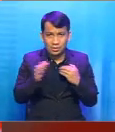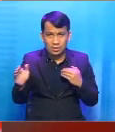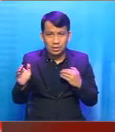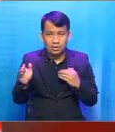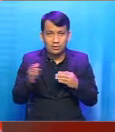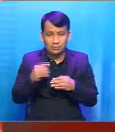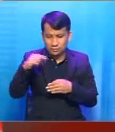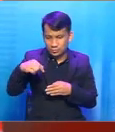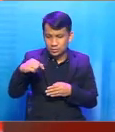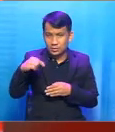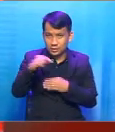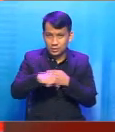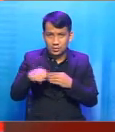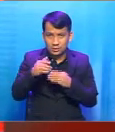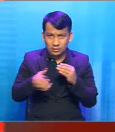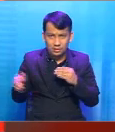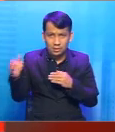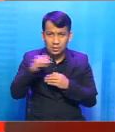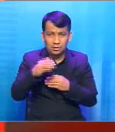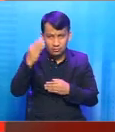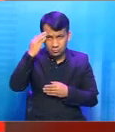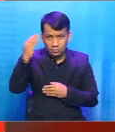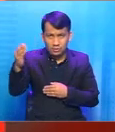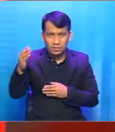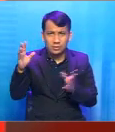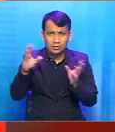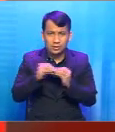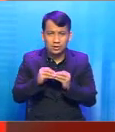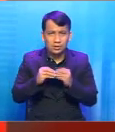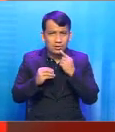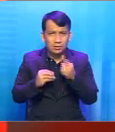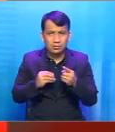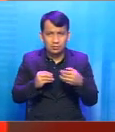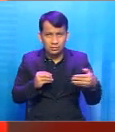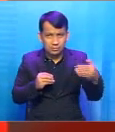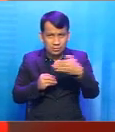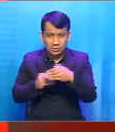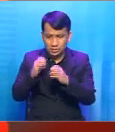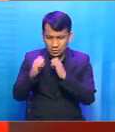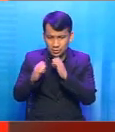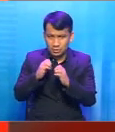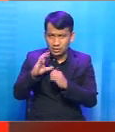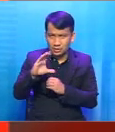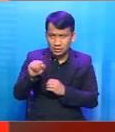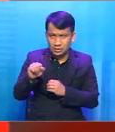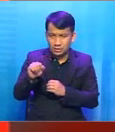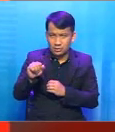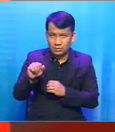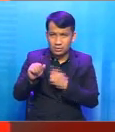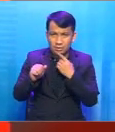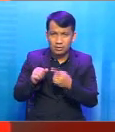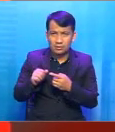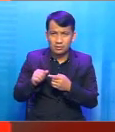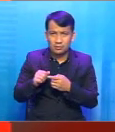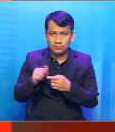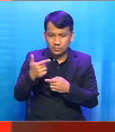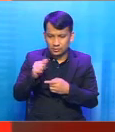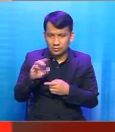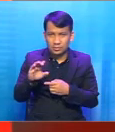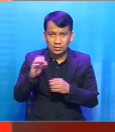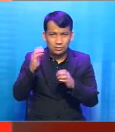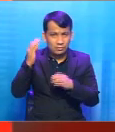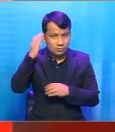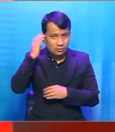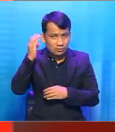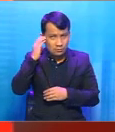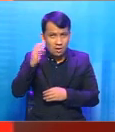Yain Quezon Avenue hanggat Bulacan, rutang Quezon Avenue papuntang EDSA Tapan, Bicolo, pa Galeria at Cubao